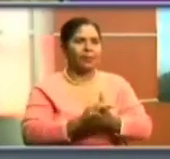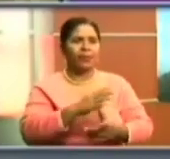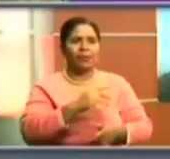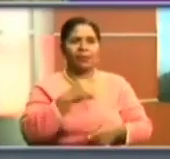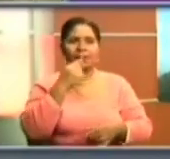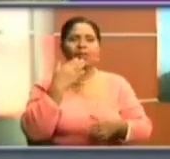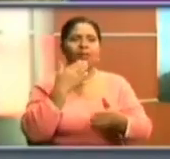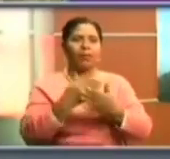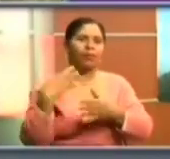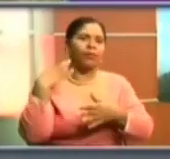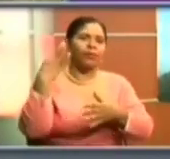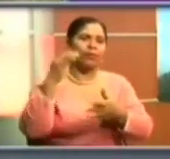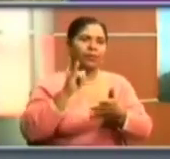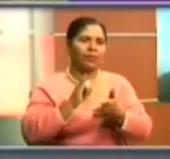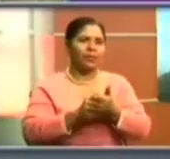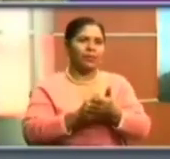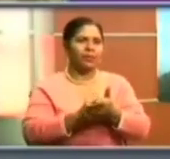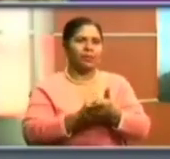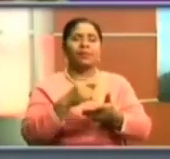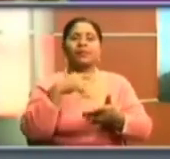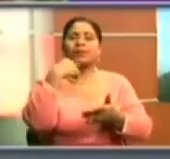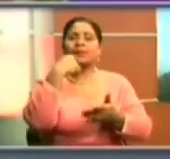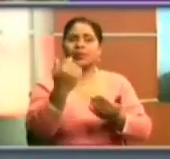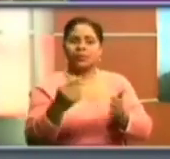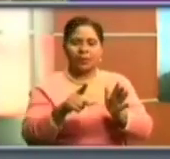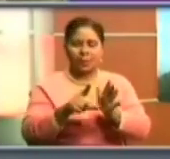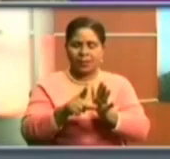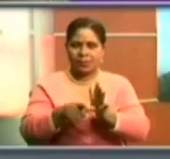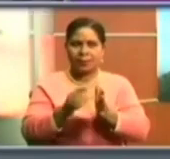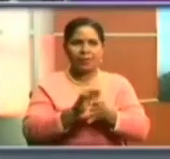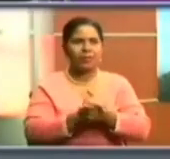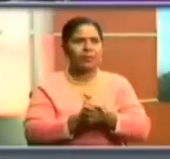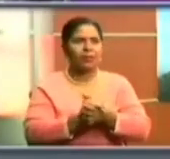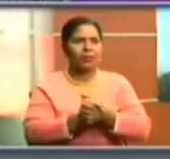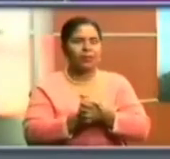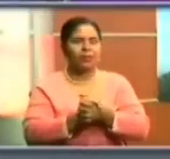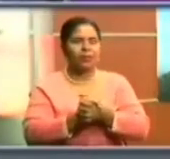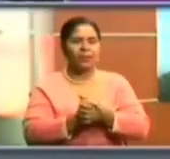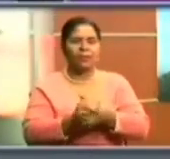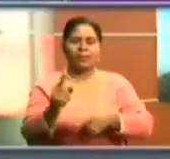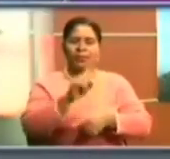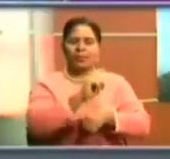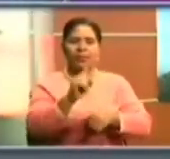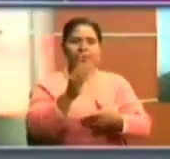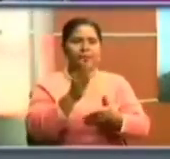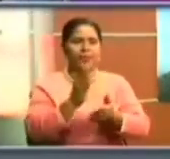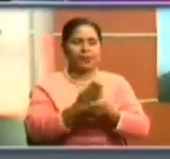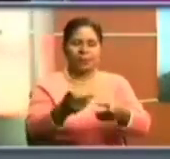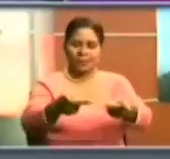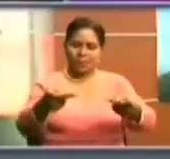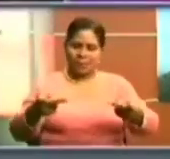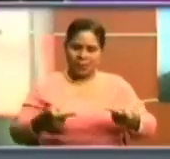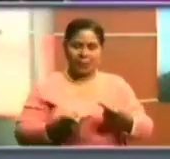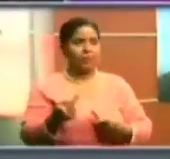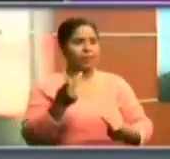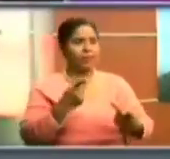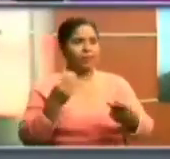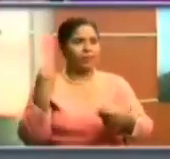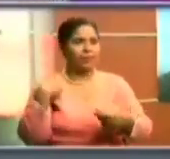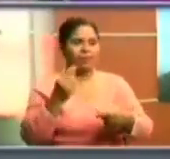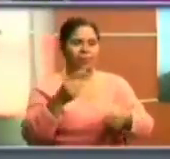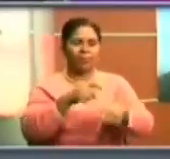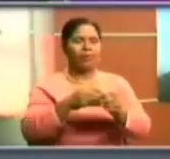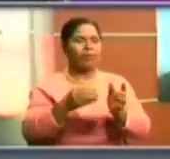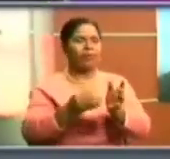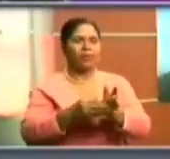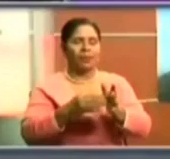nous volonté ça, c'est ça que nous disons avant de dire camper derrière. Journée en Talbot sous place publique Port-de-Paix. À côté en foi encore,